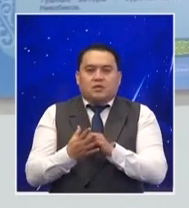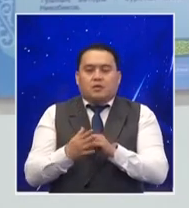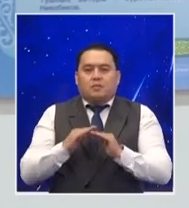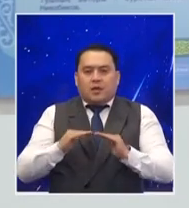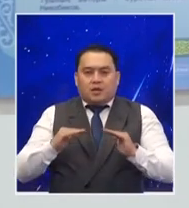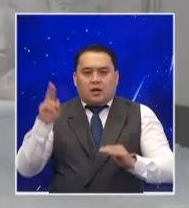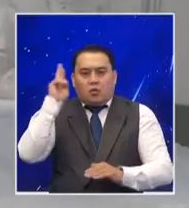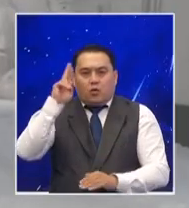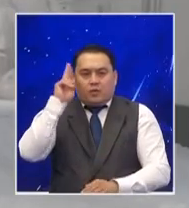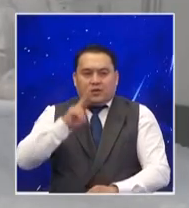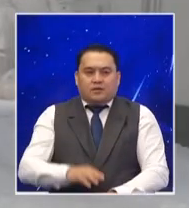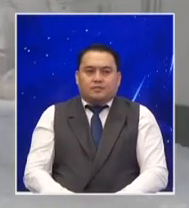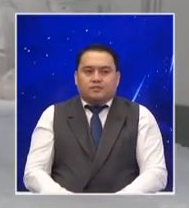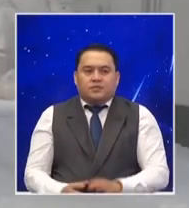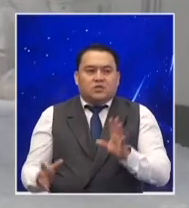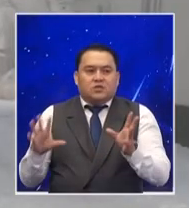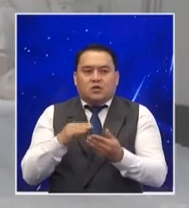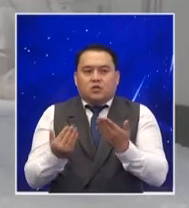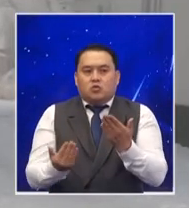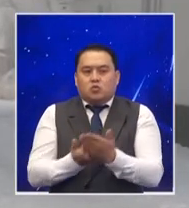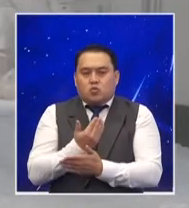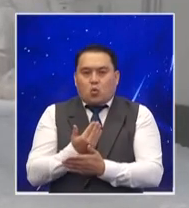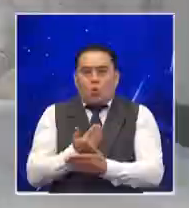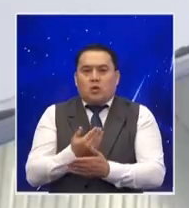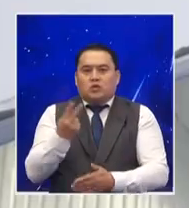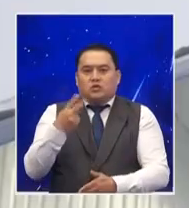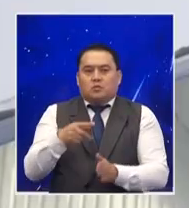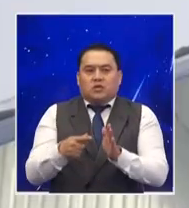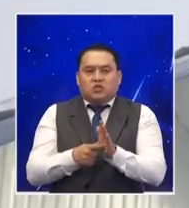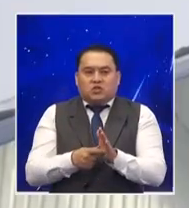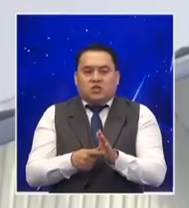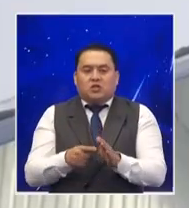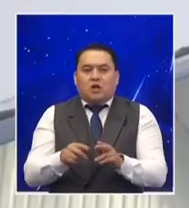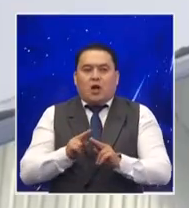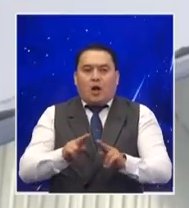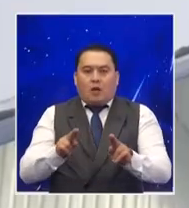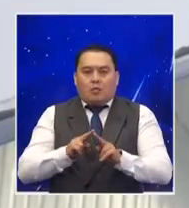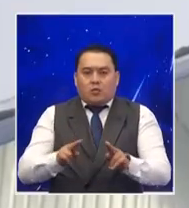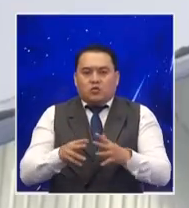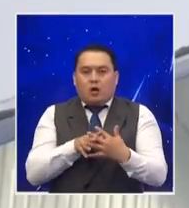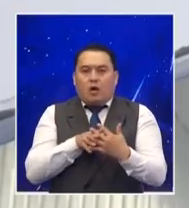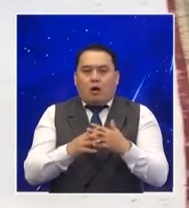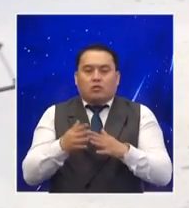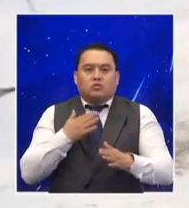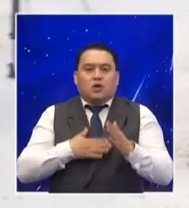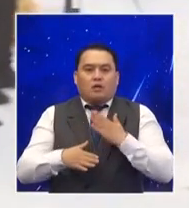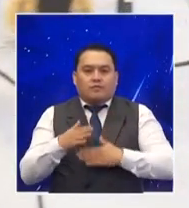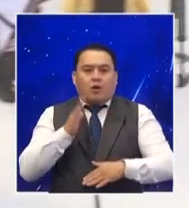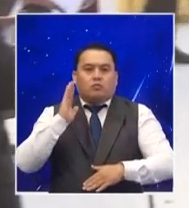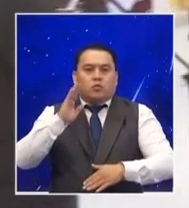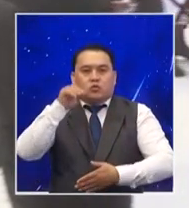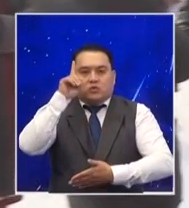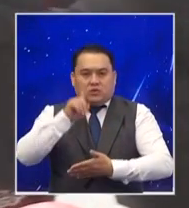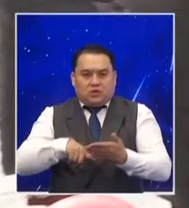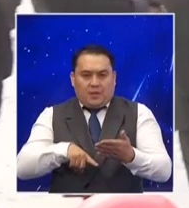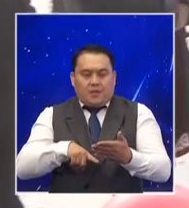жатыр, білім алып жатыр. Жалпы жаңа білім ордасы биыл небәрі 27-шектің білімін шыңдамақ, бірақ ауылдағы ағайын мектептің келешегіне